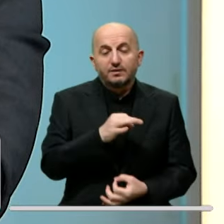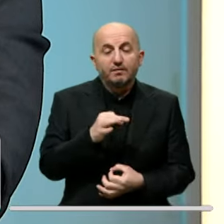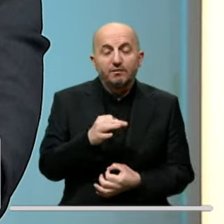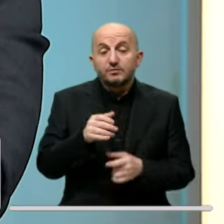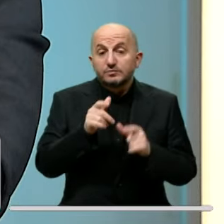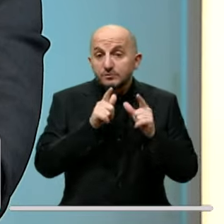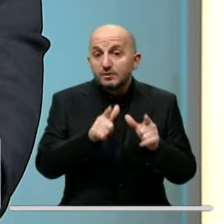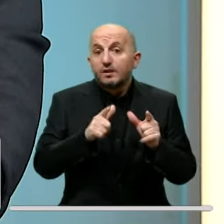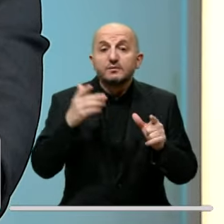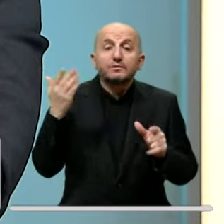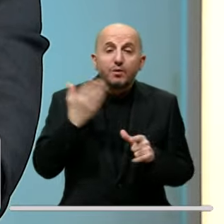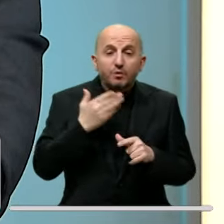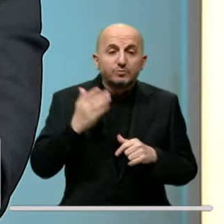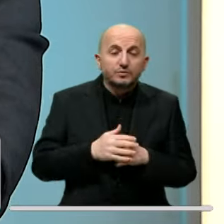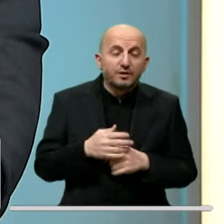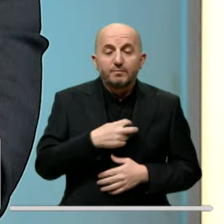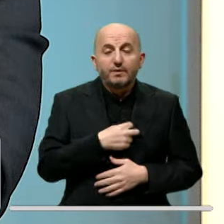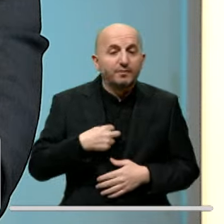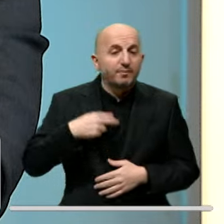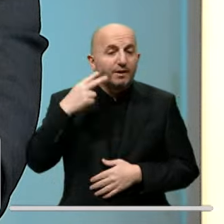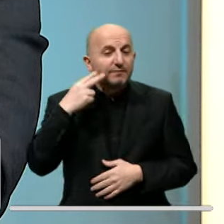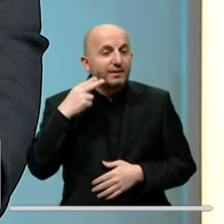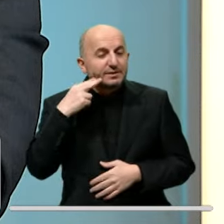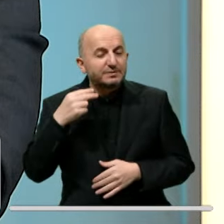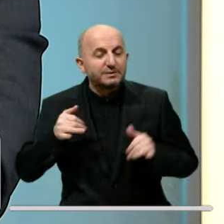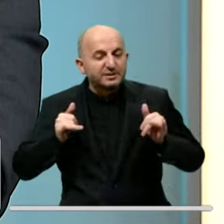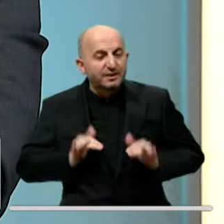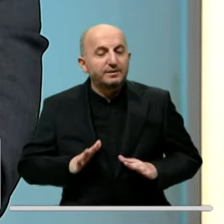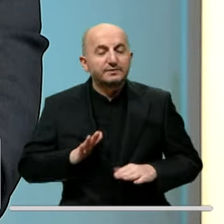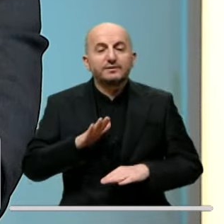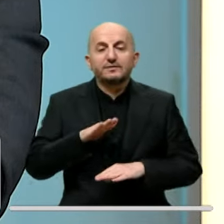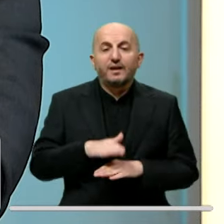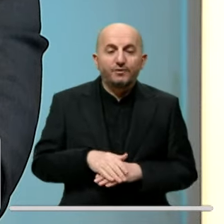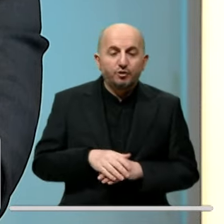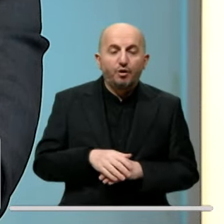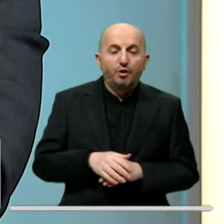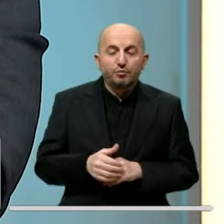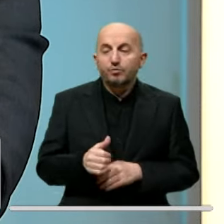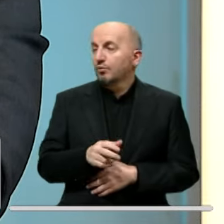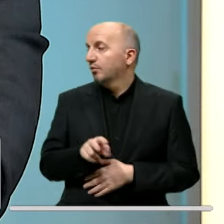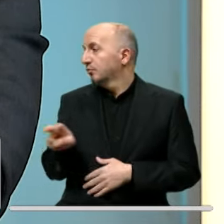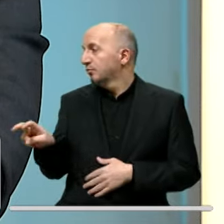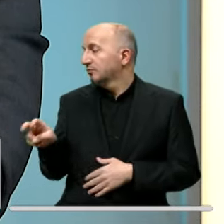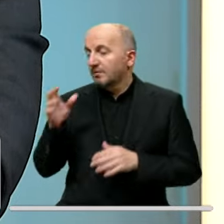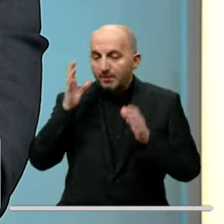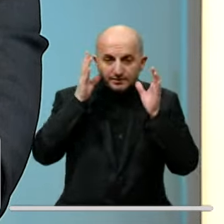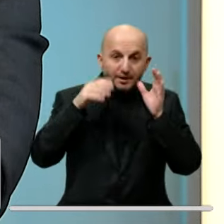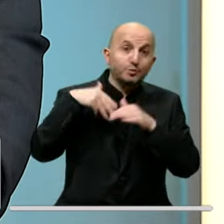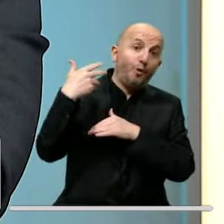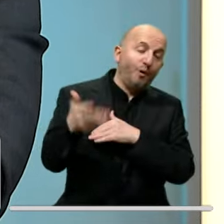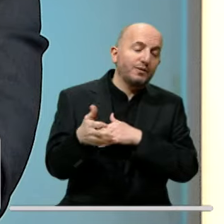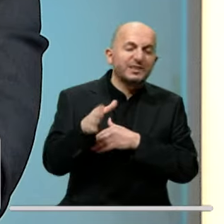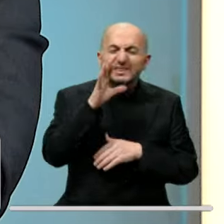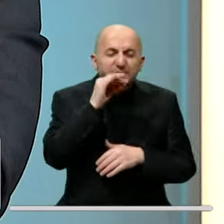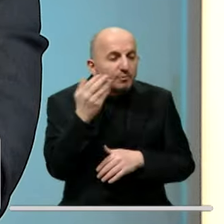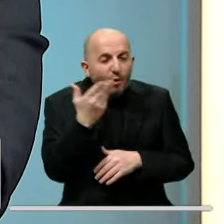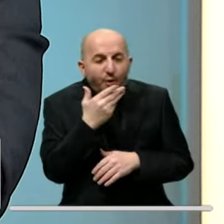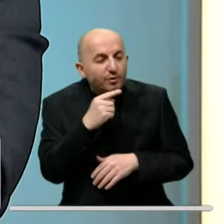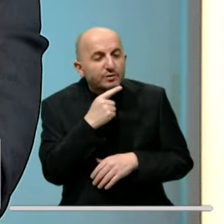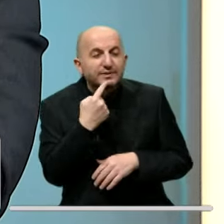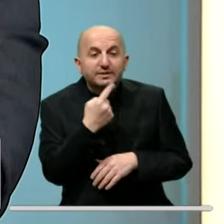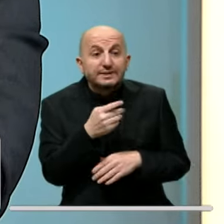sesli okumuşlar ki demek ki bu Peygamber Efendimiz'i rahatsız ediyor. Ve dönüp diyor ki namazdan sonra, kim okudu